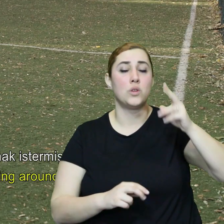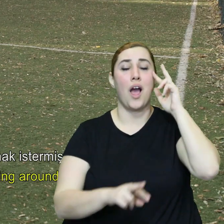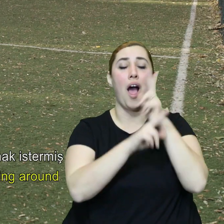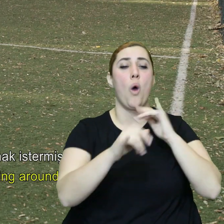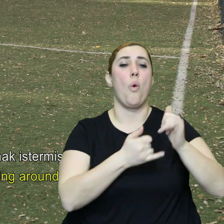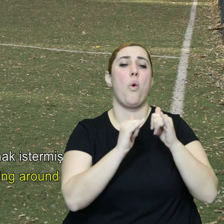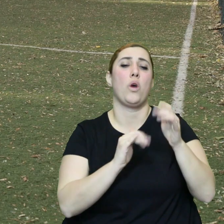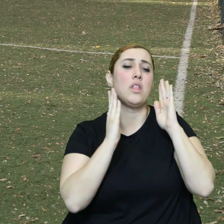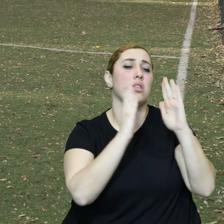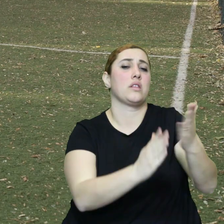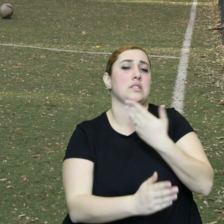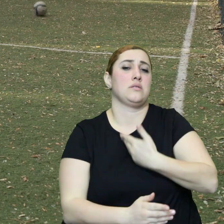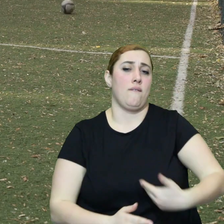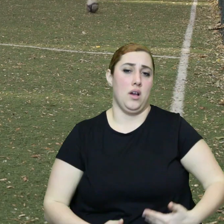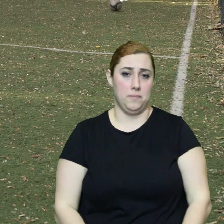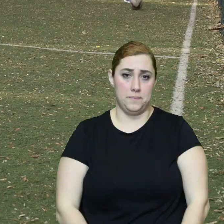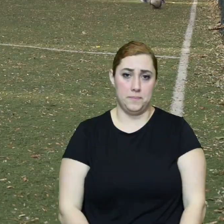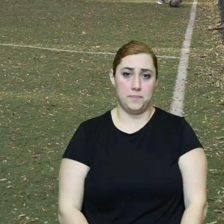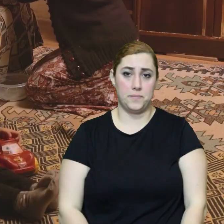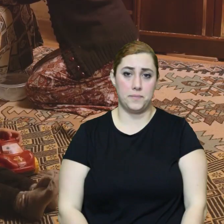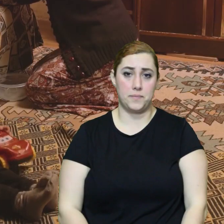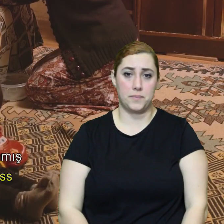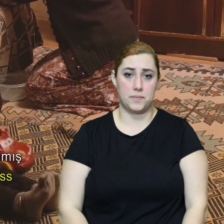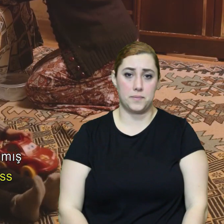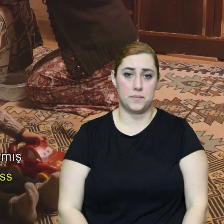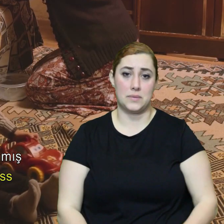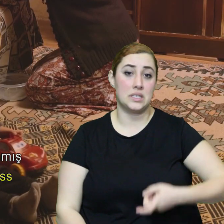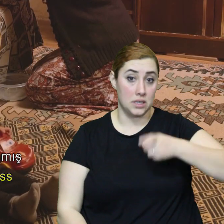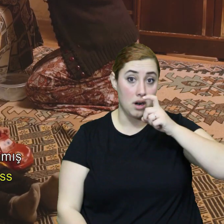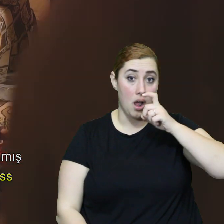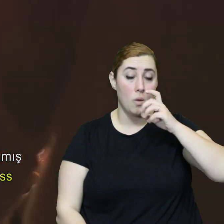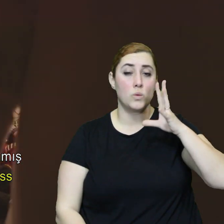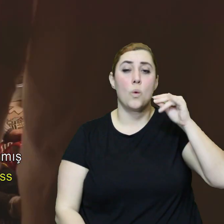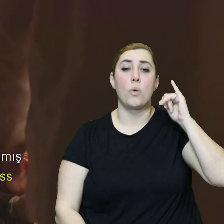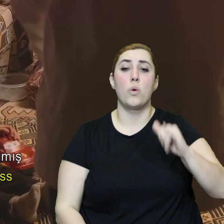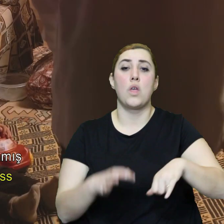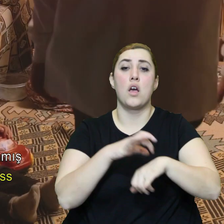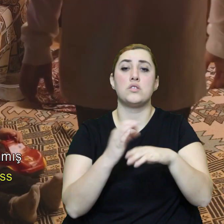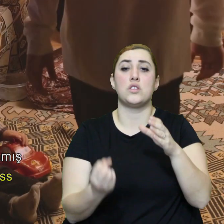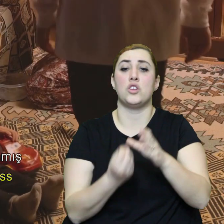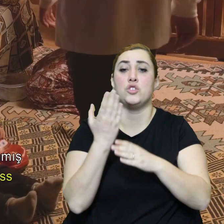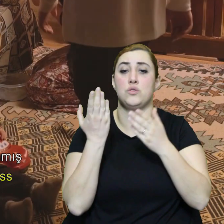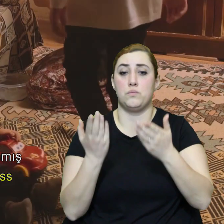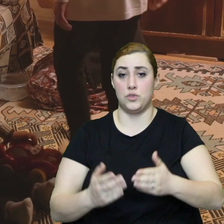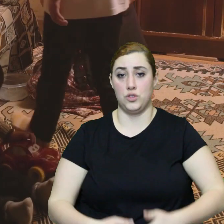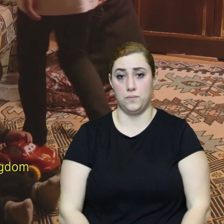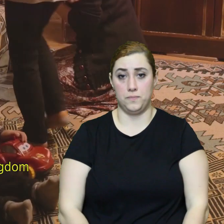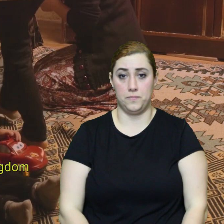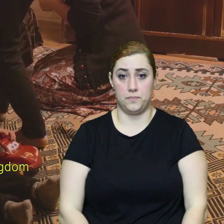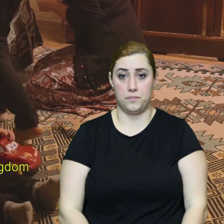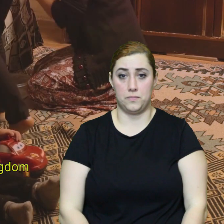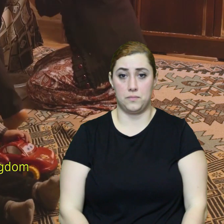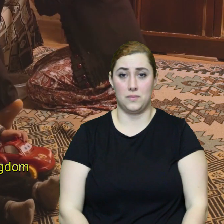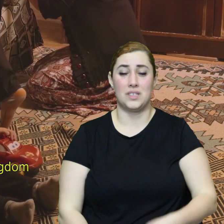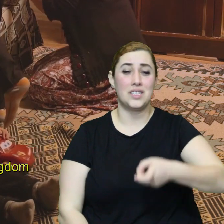oynamak istermiş. Mütevazi ellerinde baba çocuklarını sevip yatırdı. Kral amansız bir hastalığa yakalanmış.